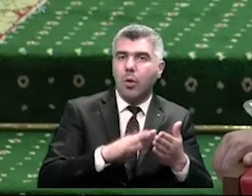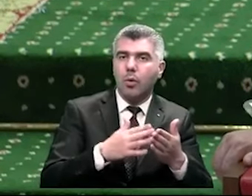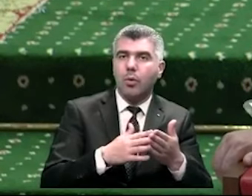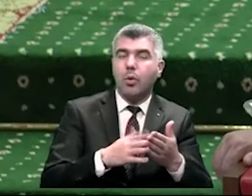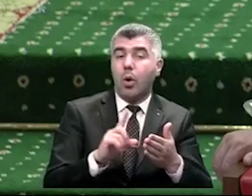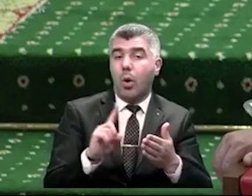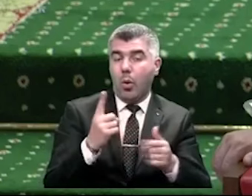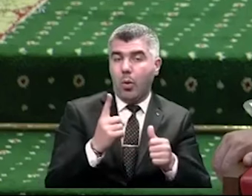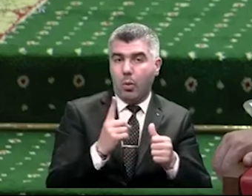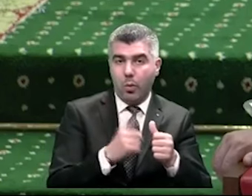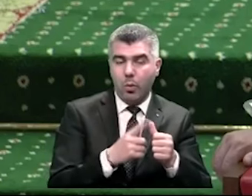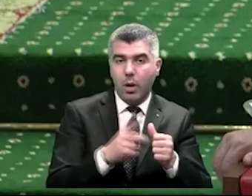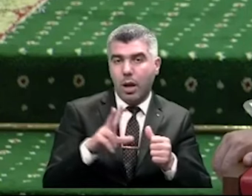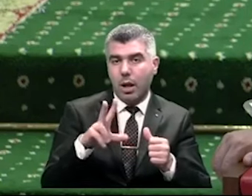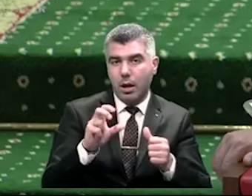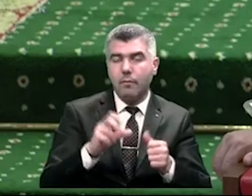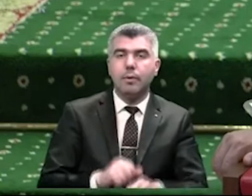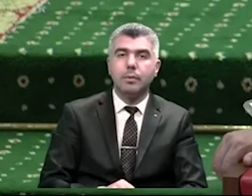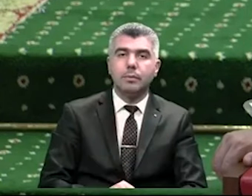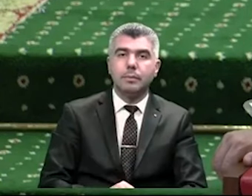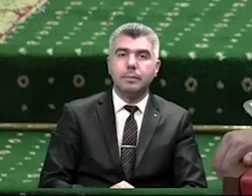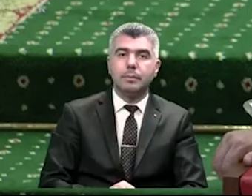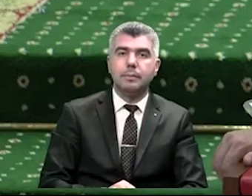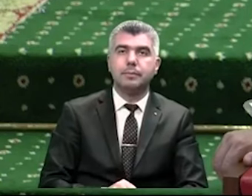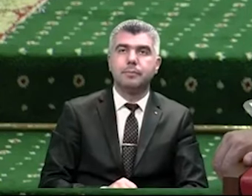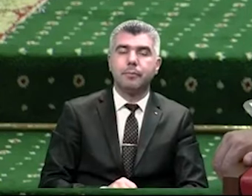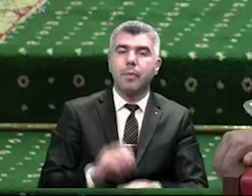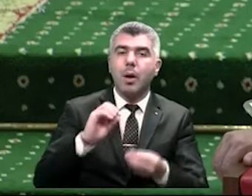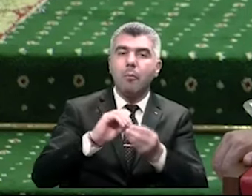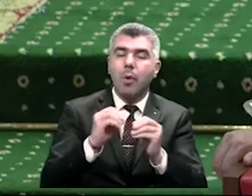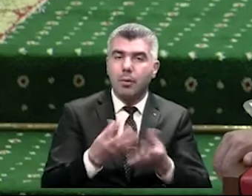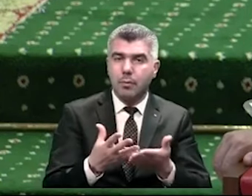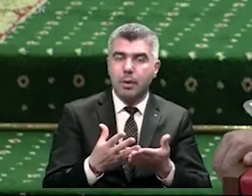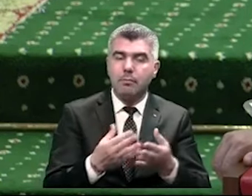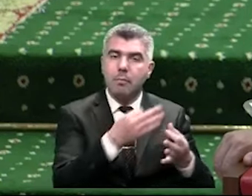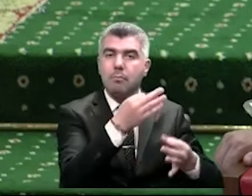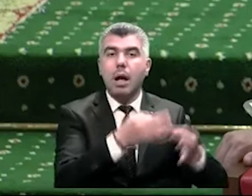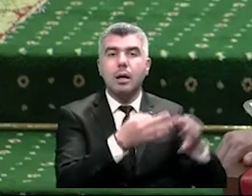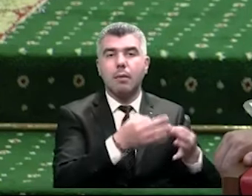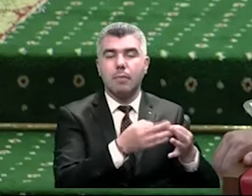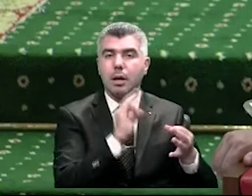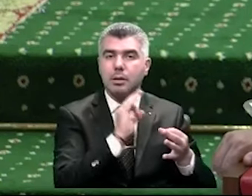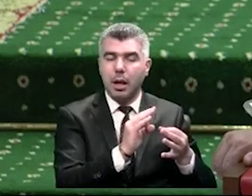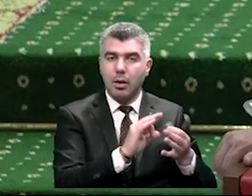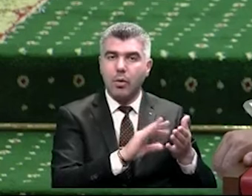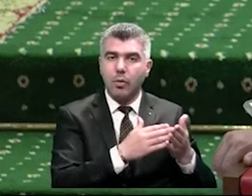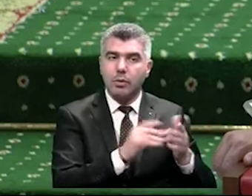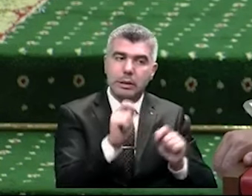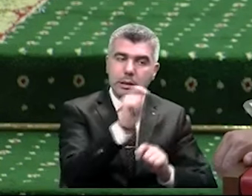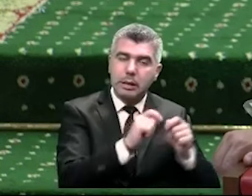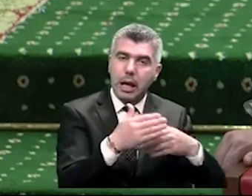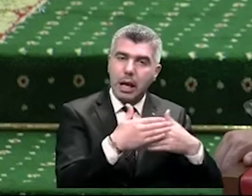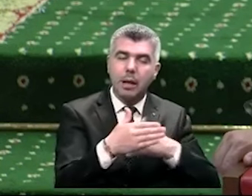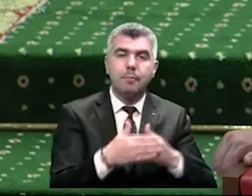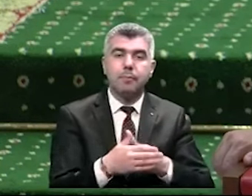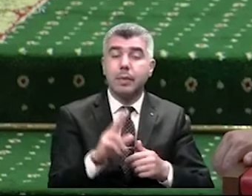الاولويه الاولى كما تعلمون وهو بالطبع حل الاشكاليه القضائيه واللي هي في طور التسويه